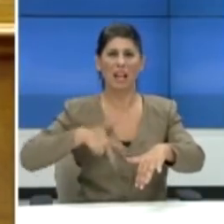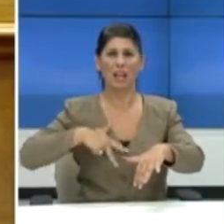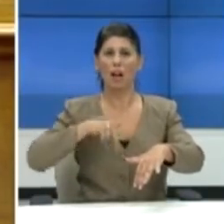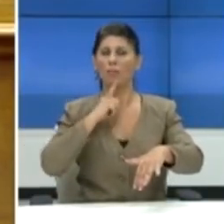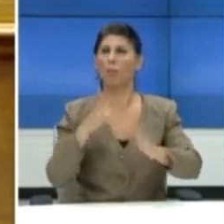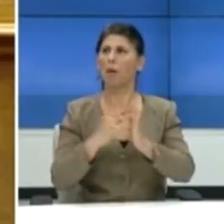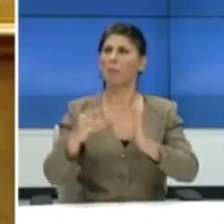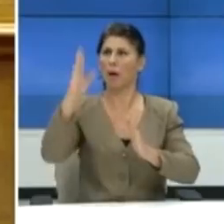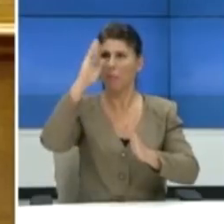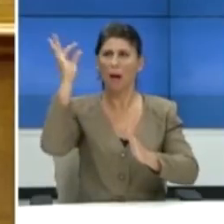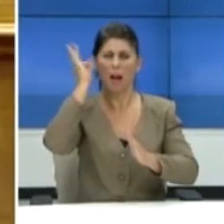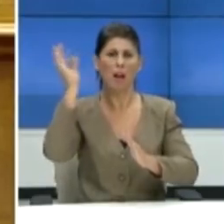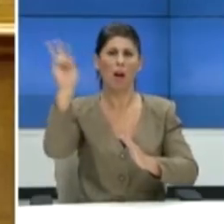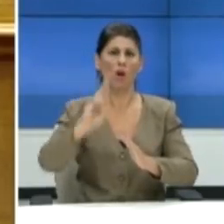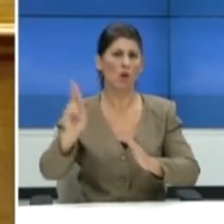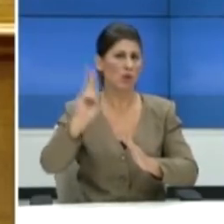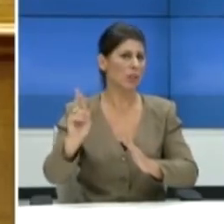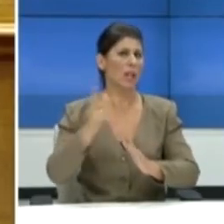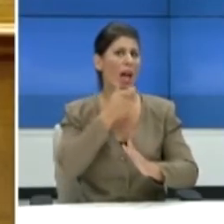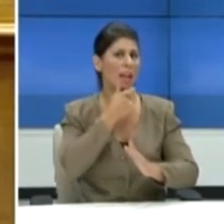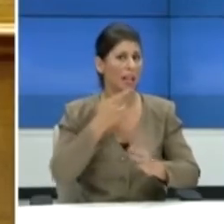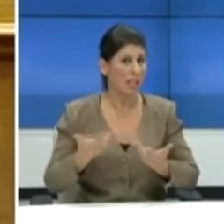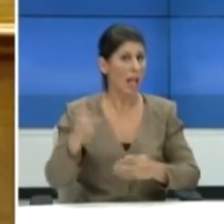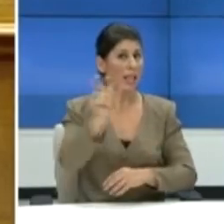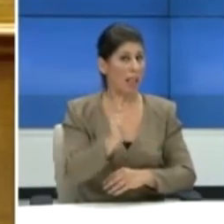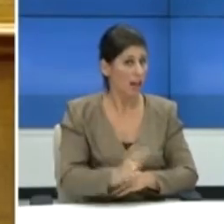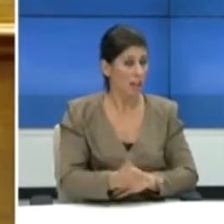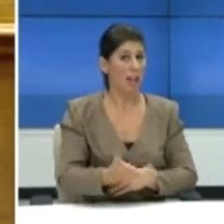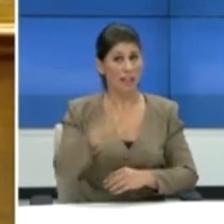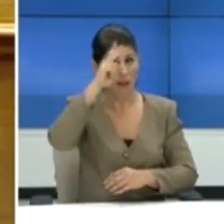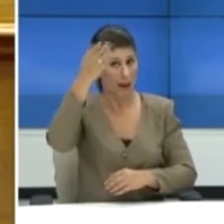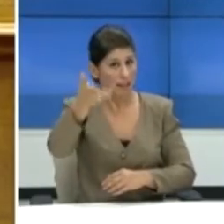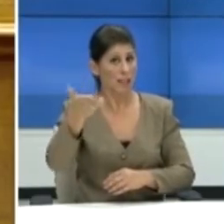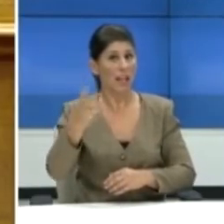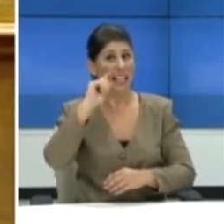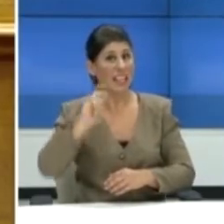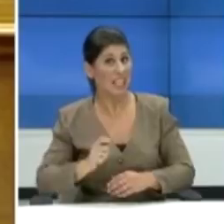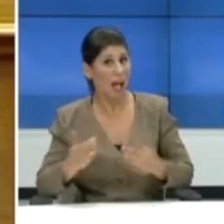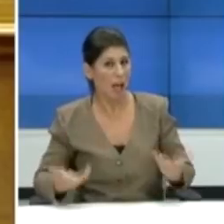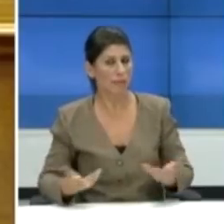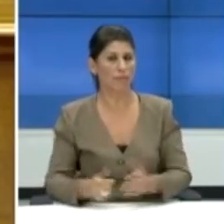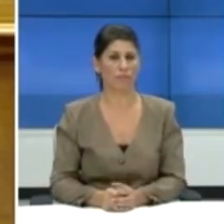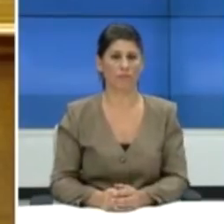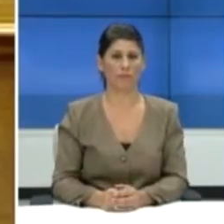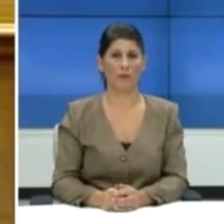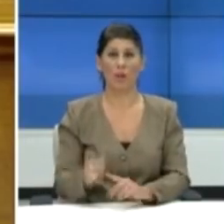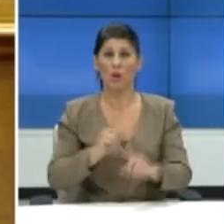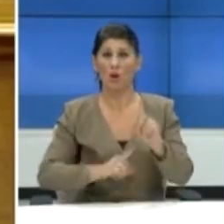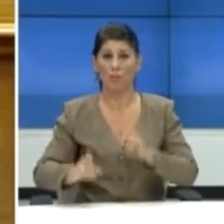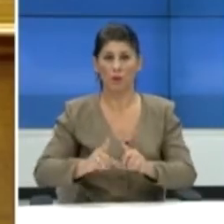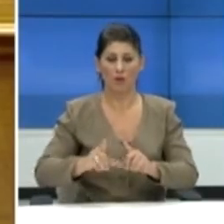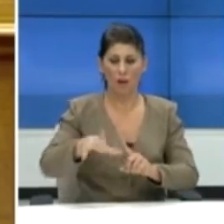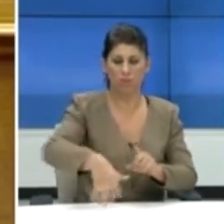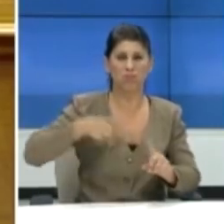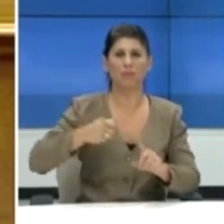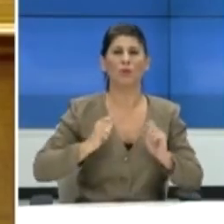Πολιτείες Αμερικής, η Γαλλία, η Ρωσία, η Βρετανία, η Ιταλία, η Γερμανία, η Κίνα, για το ποιος θα βάλει στο